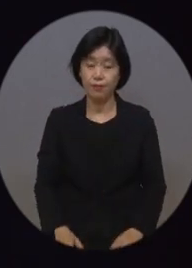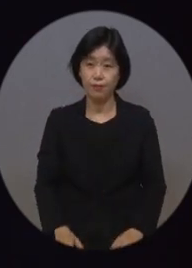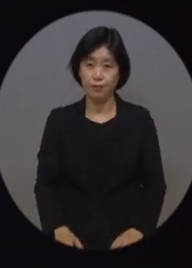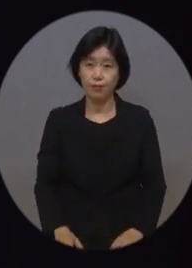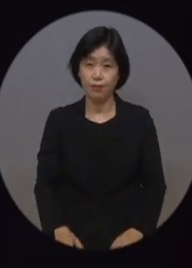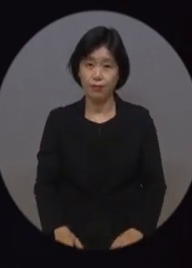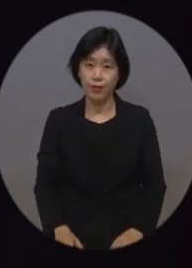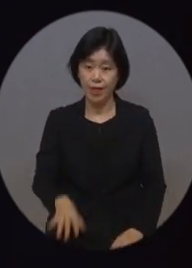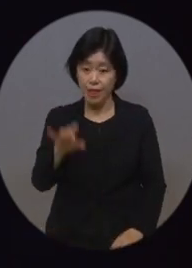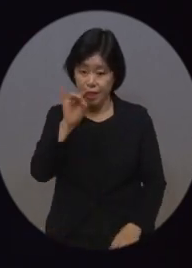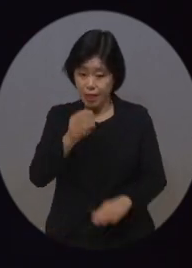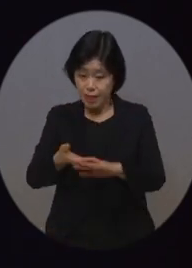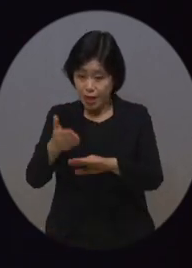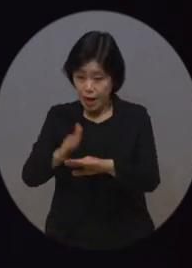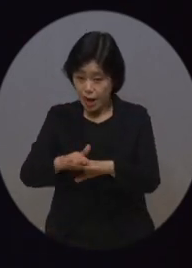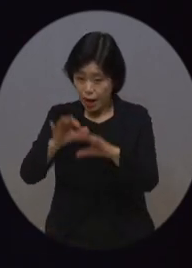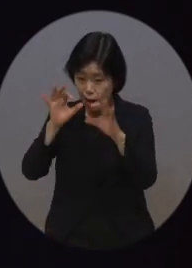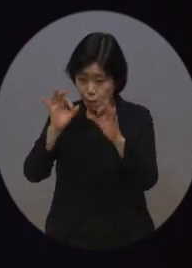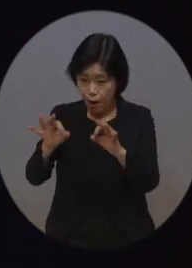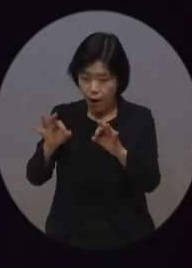굴곡을 기억하고 있다.